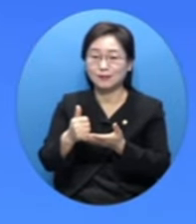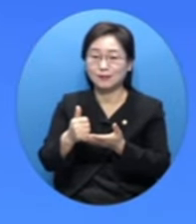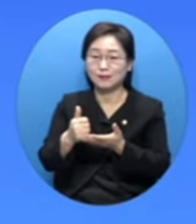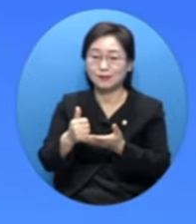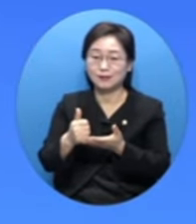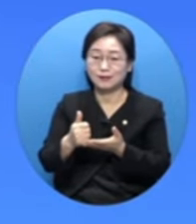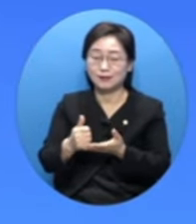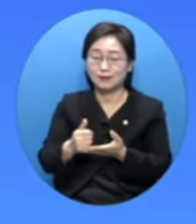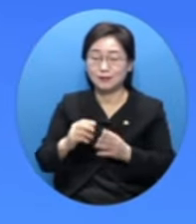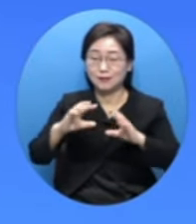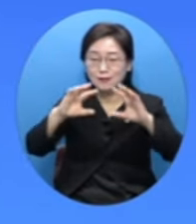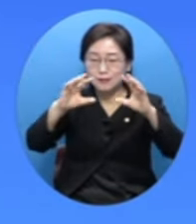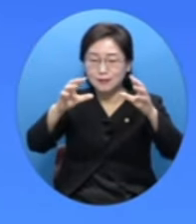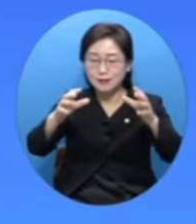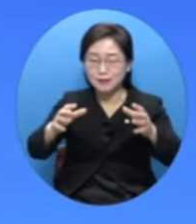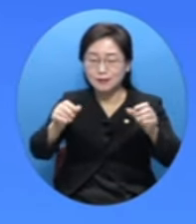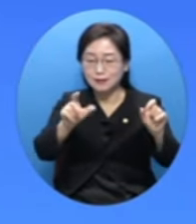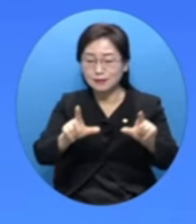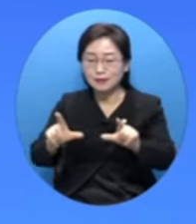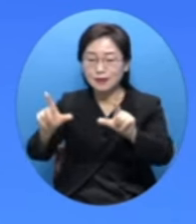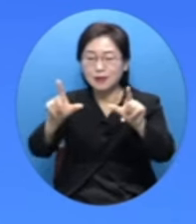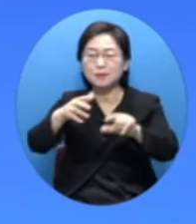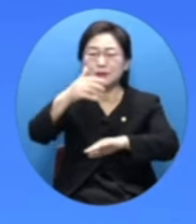이 땅에 계신 마지막 한 주간,